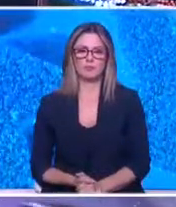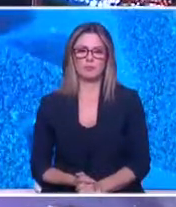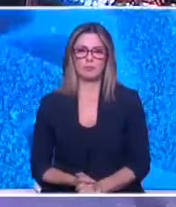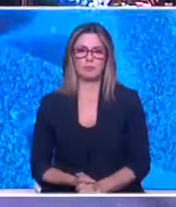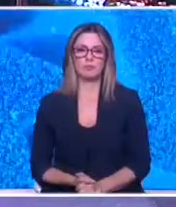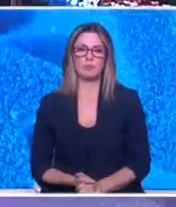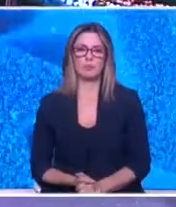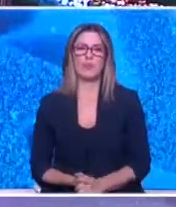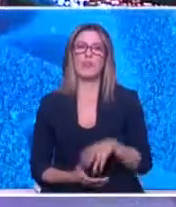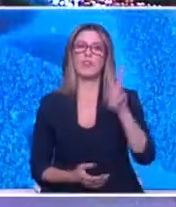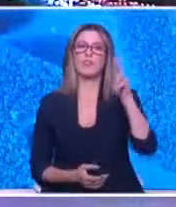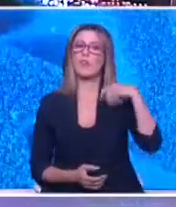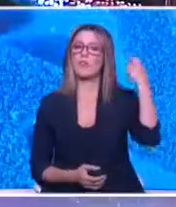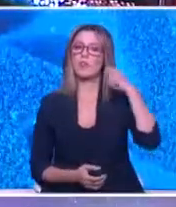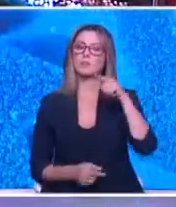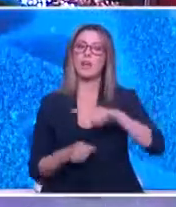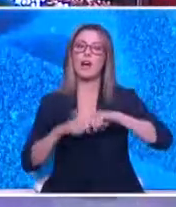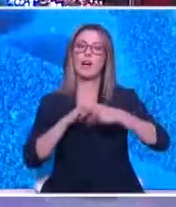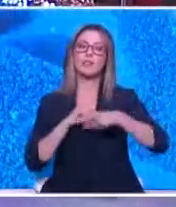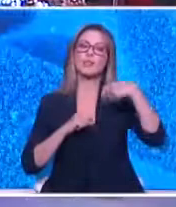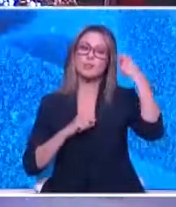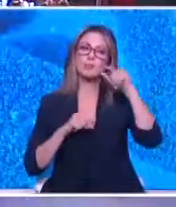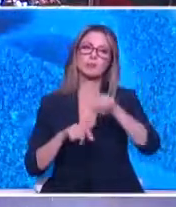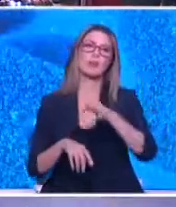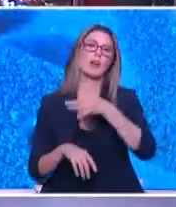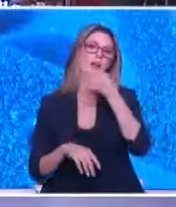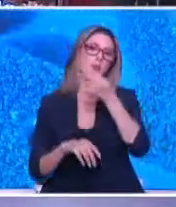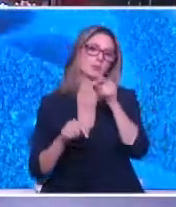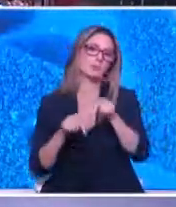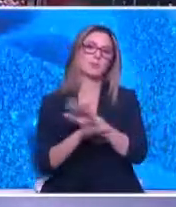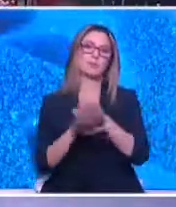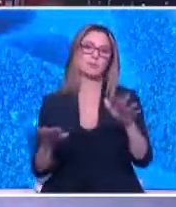Sevgili seyirciler, vizyon filmlerinden derlediğimiz haftanın filmleriyle ana haber bültenine de burada noktalıyoruz.